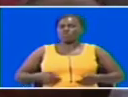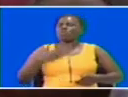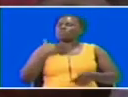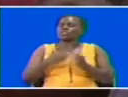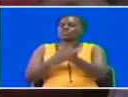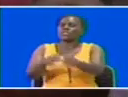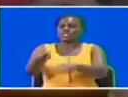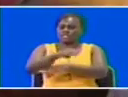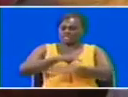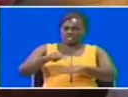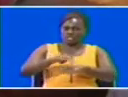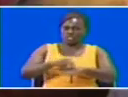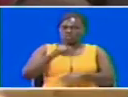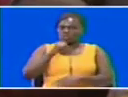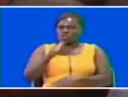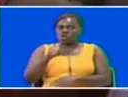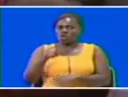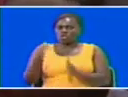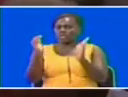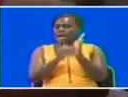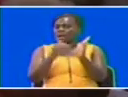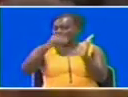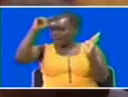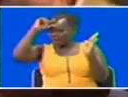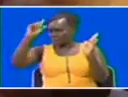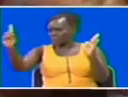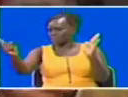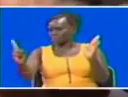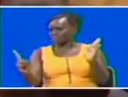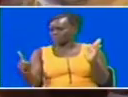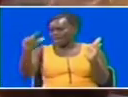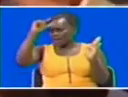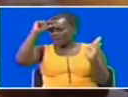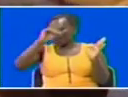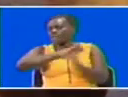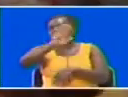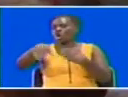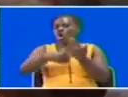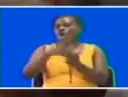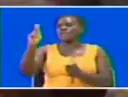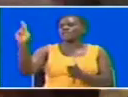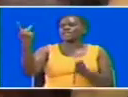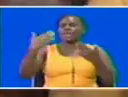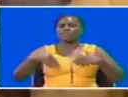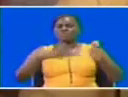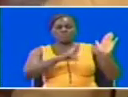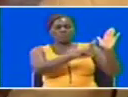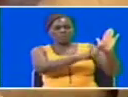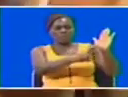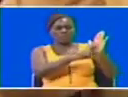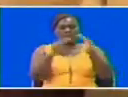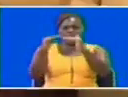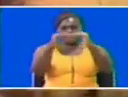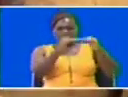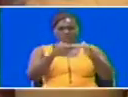nation. Not that he can bring a Kamba government, but he can bring a government that all Kenyans are represented justly, equitably,